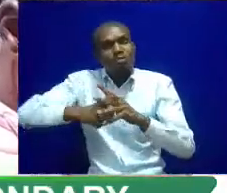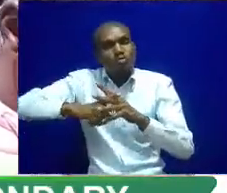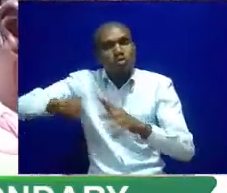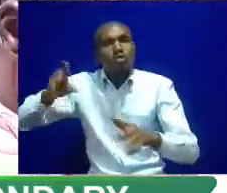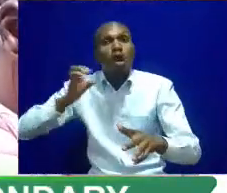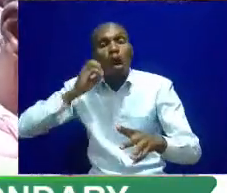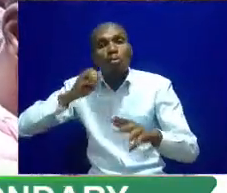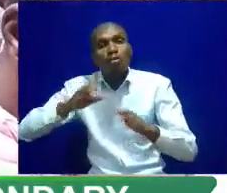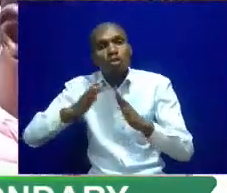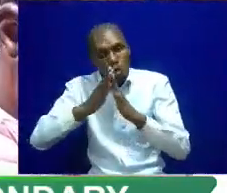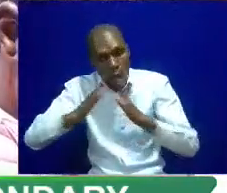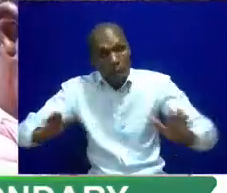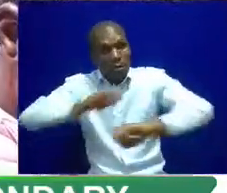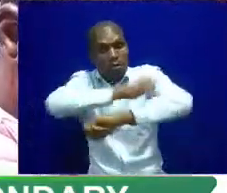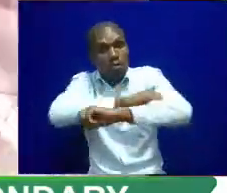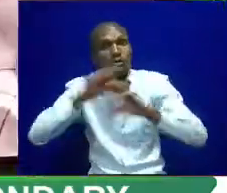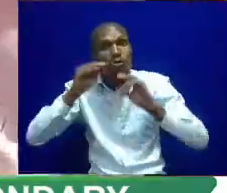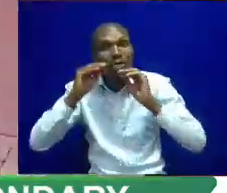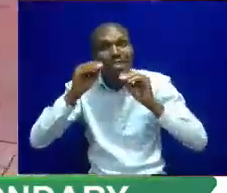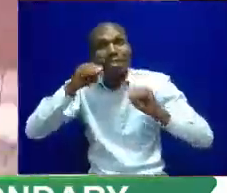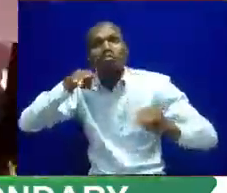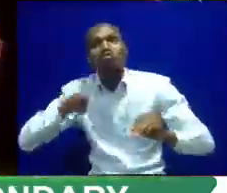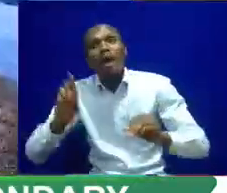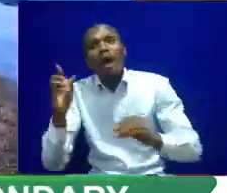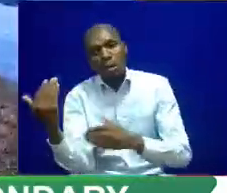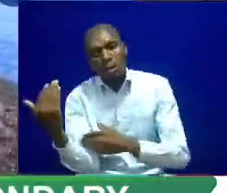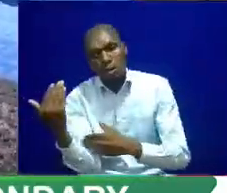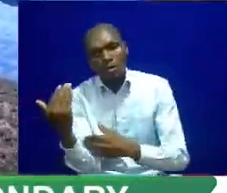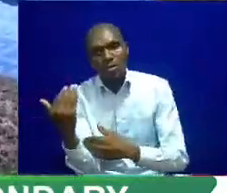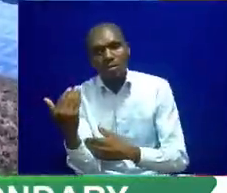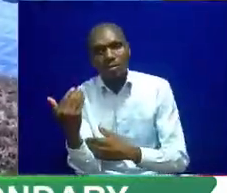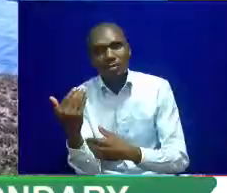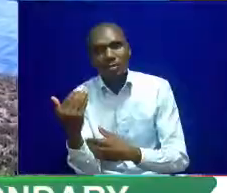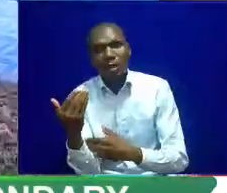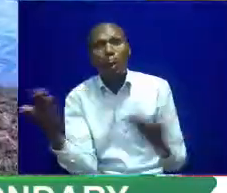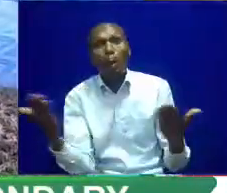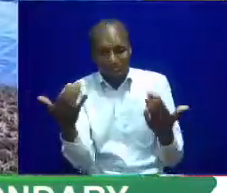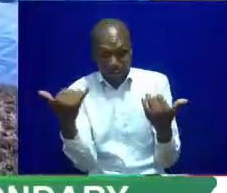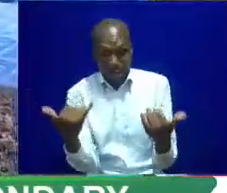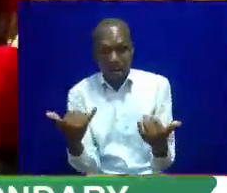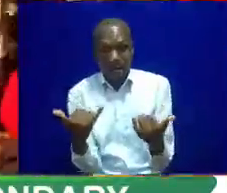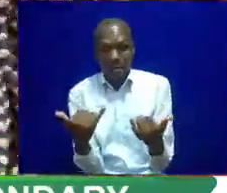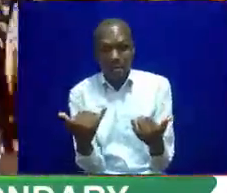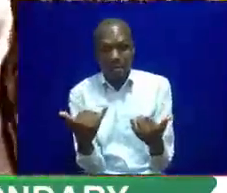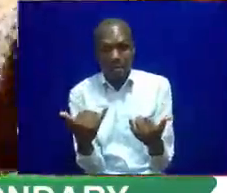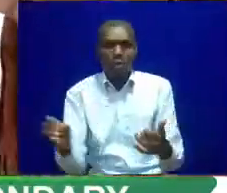fungue shule huko, usomese watoto wako. Na sisi tuko mahali, tunaulizia wazi.